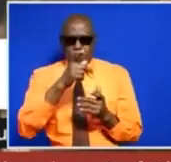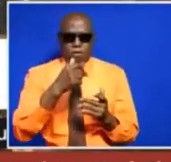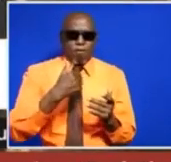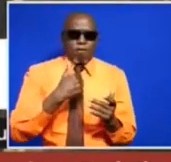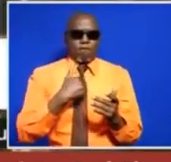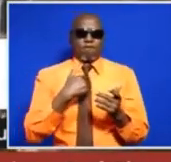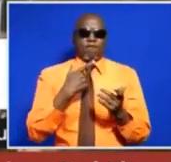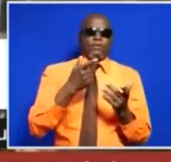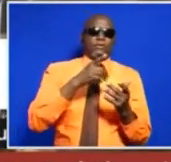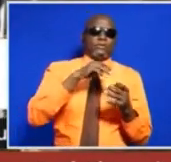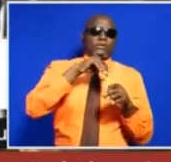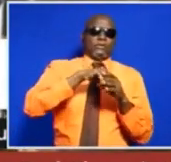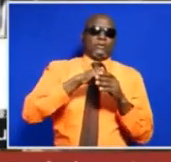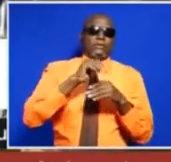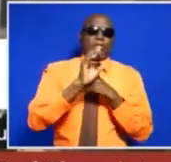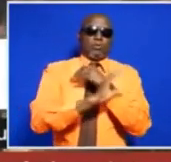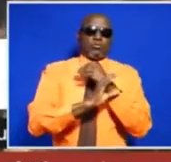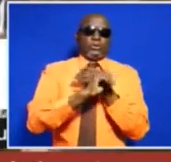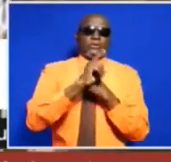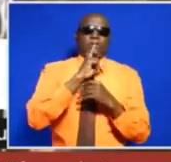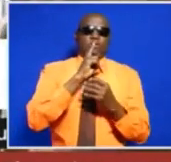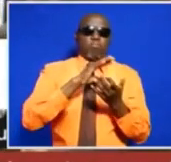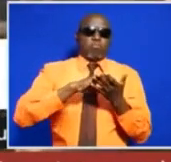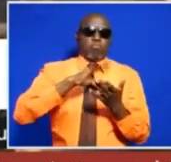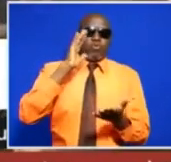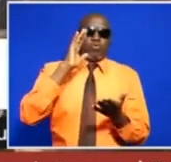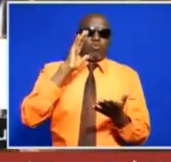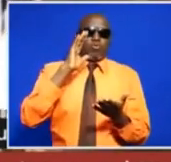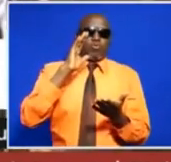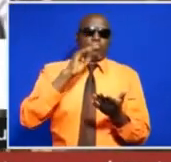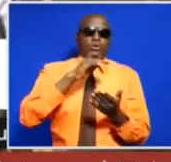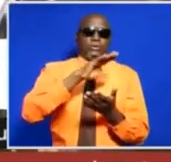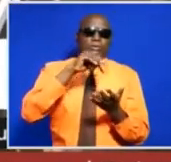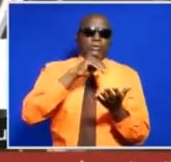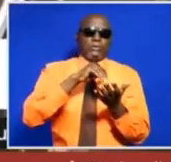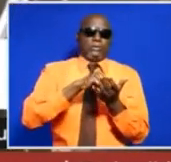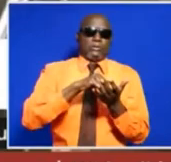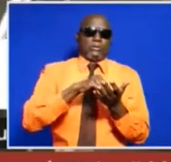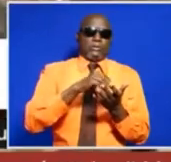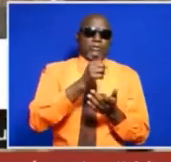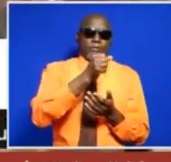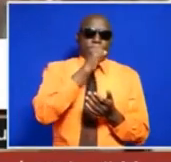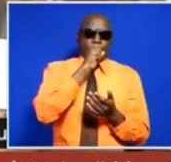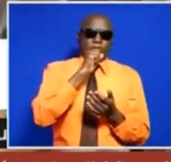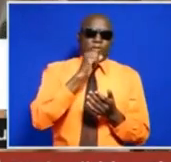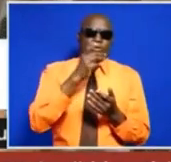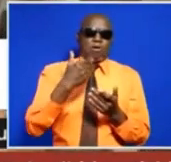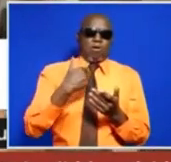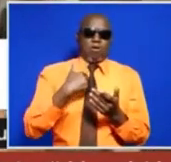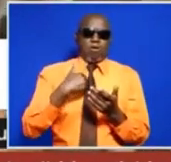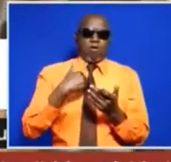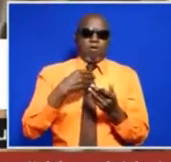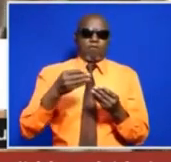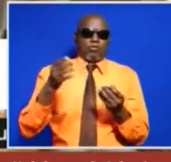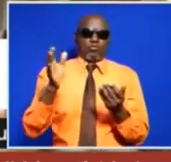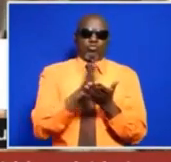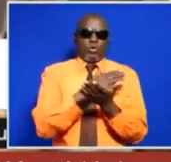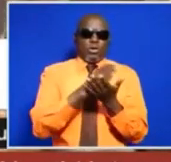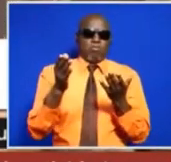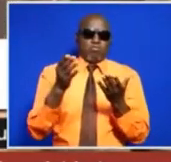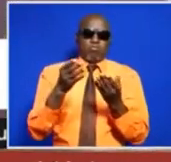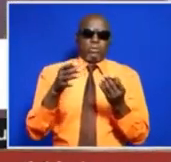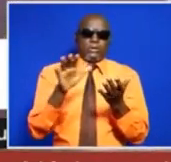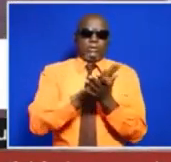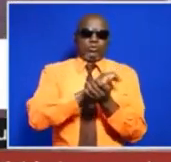polisi kote nchini ilisema kuwa zaidi ya vituo 450 vya polisi vilishambuliwa siku ya Jumatatu katika